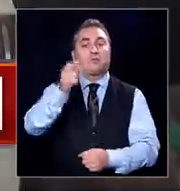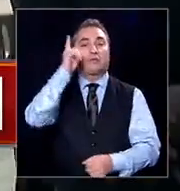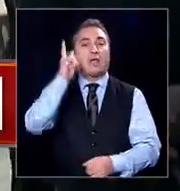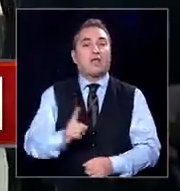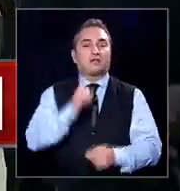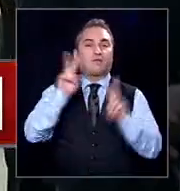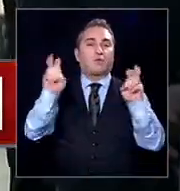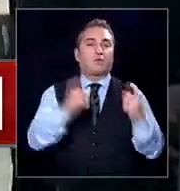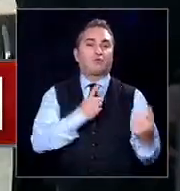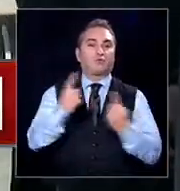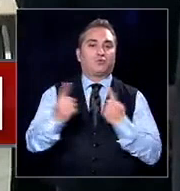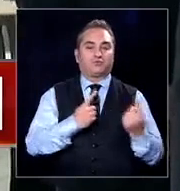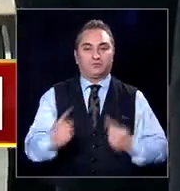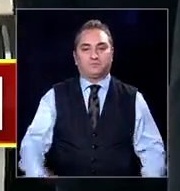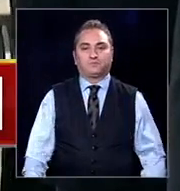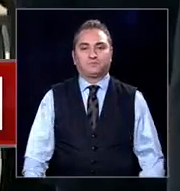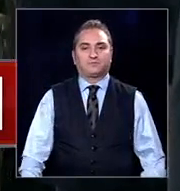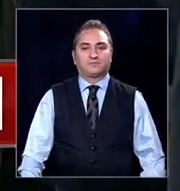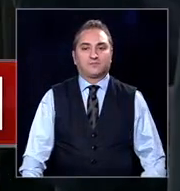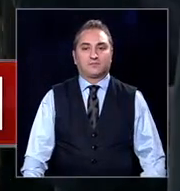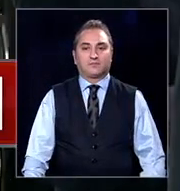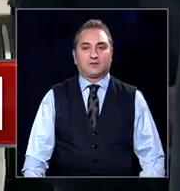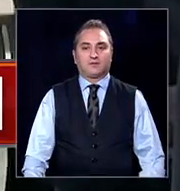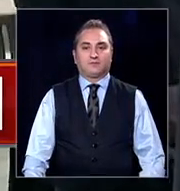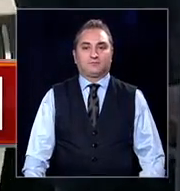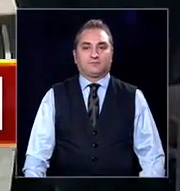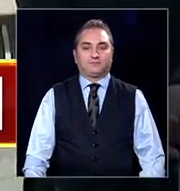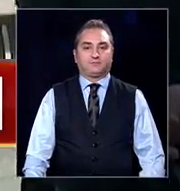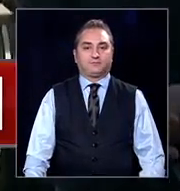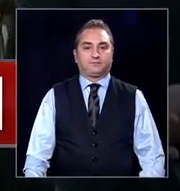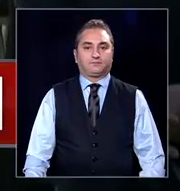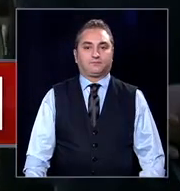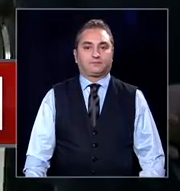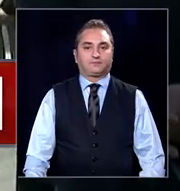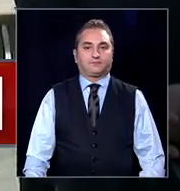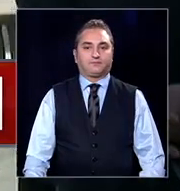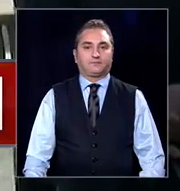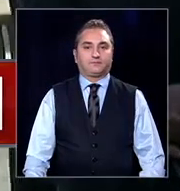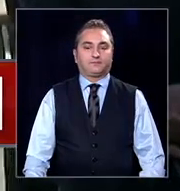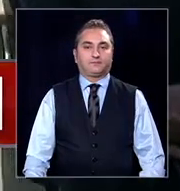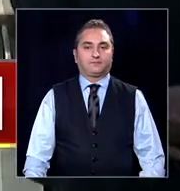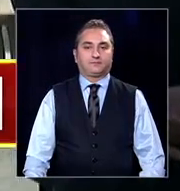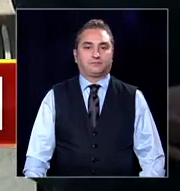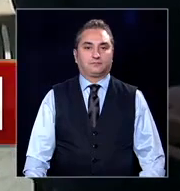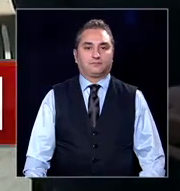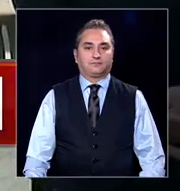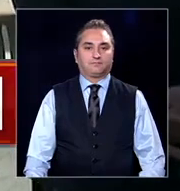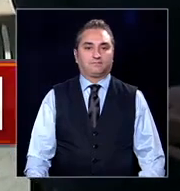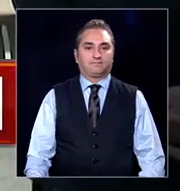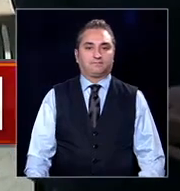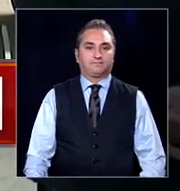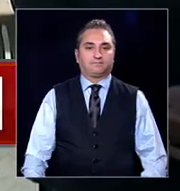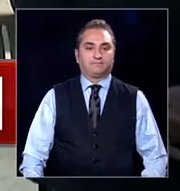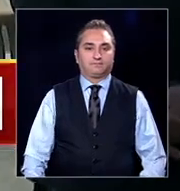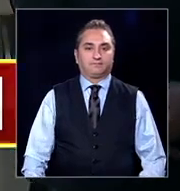konuştu. Yasalara uygun olarak buraya atanmış bir rektör vardır. 9 isim bana